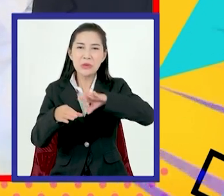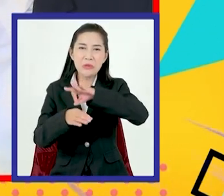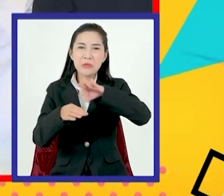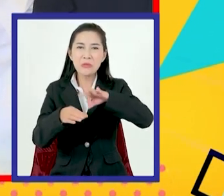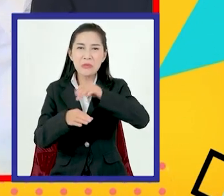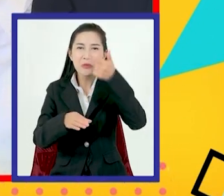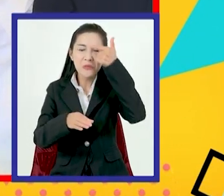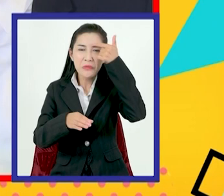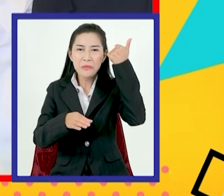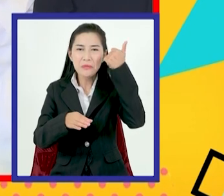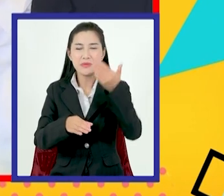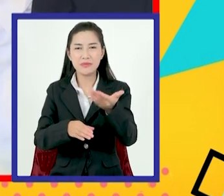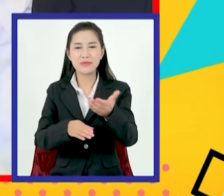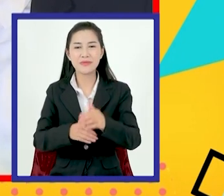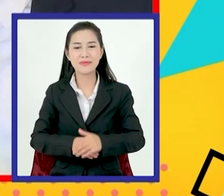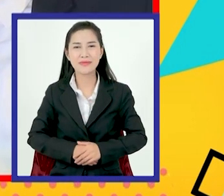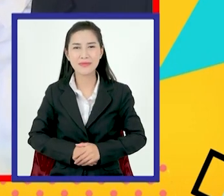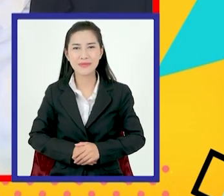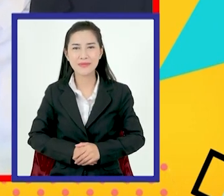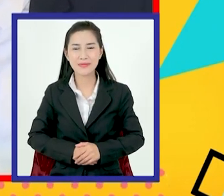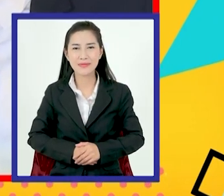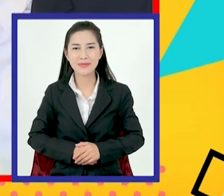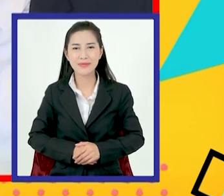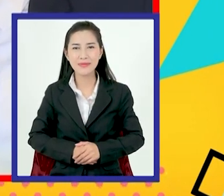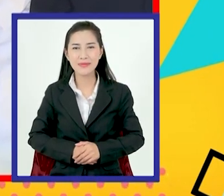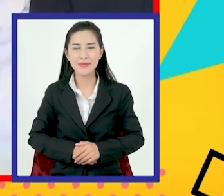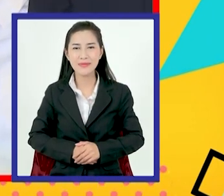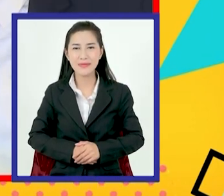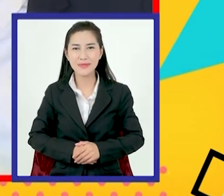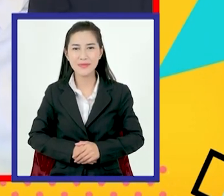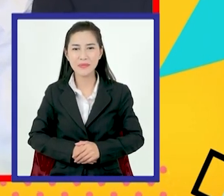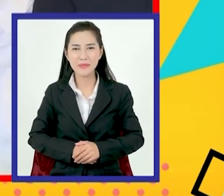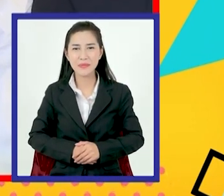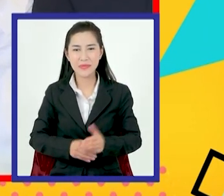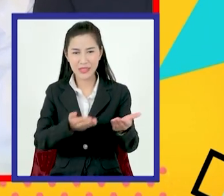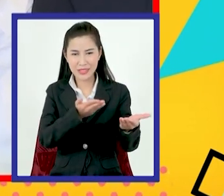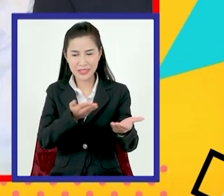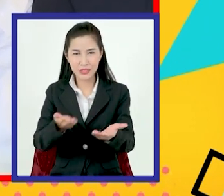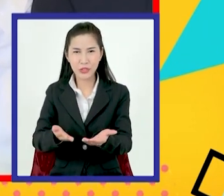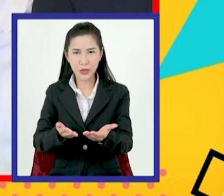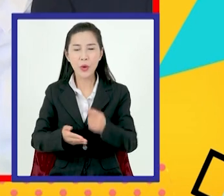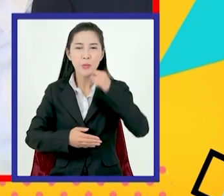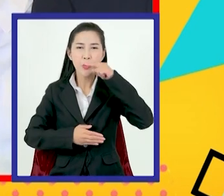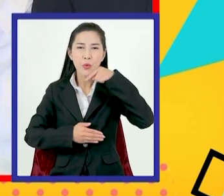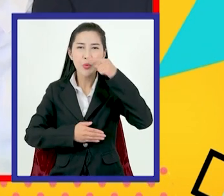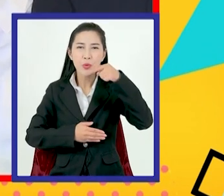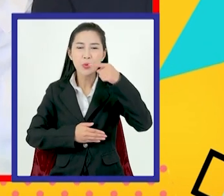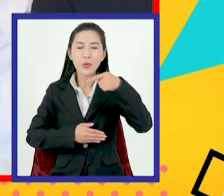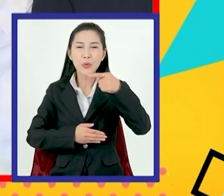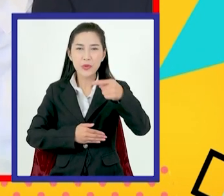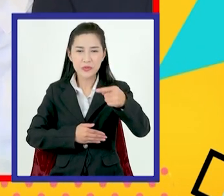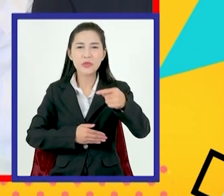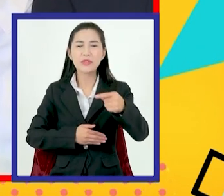นต์นิมนต์ท่านขึ้นมาสวดใช่ไหมอันนี้